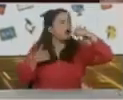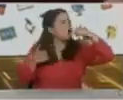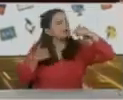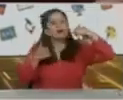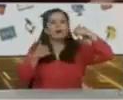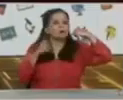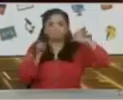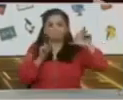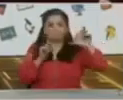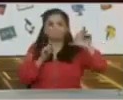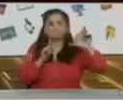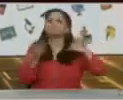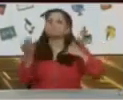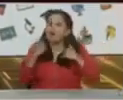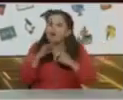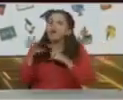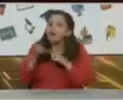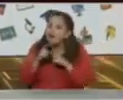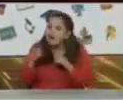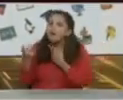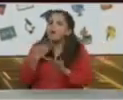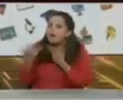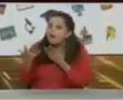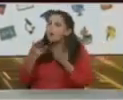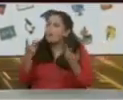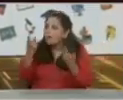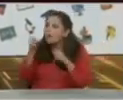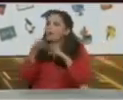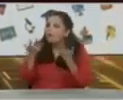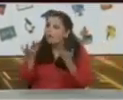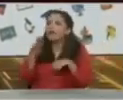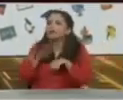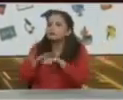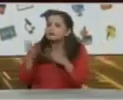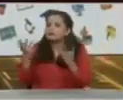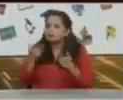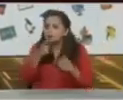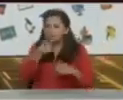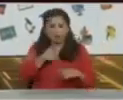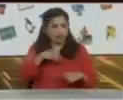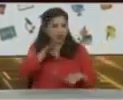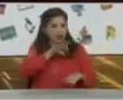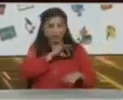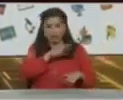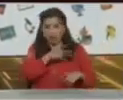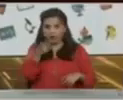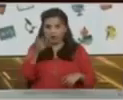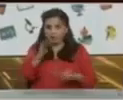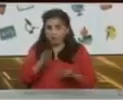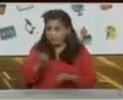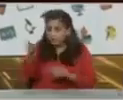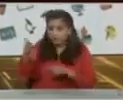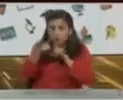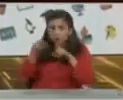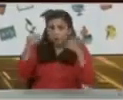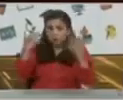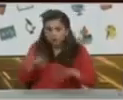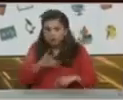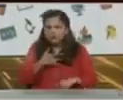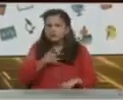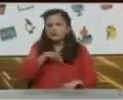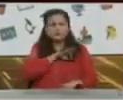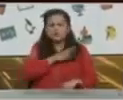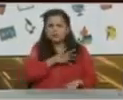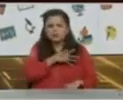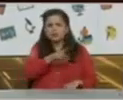चाहिए। बिल्कुल उसके साथ जुड़िए। आपको जो पसंद नहीं, अगर वो काम आपका बच्चा करके आया है